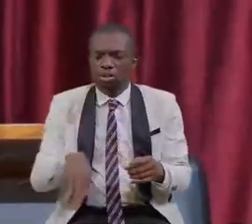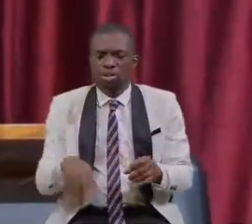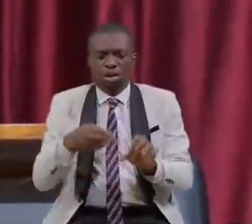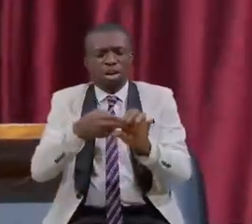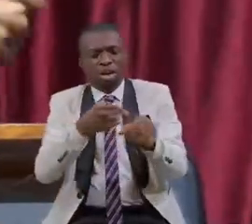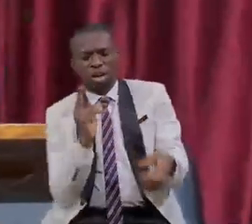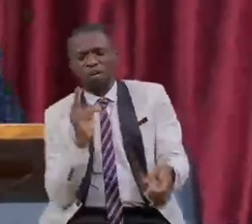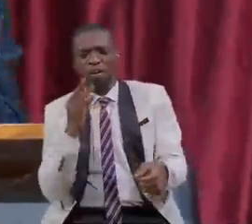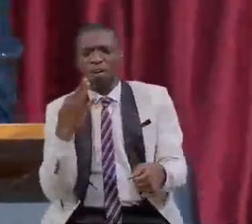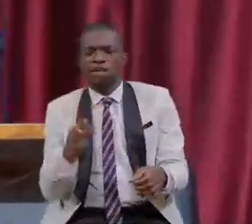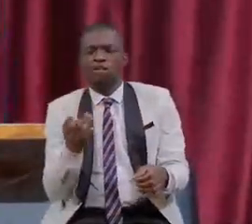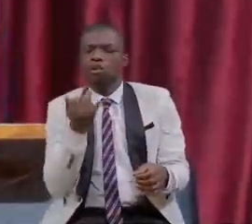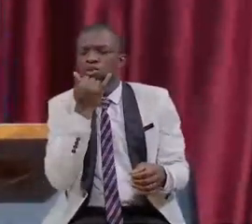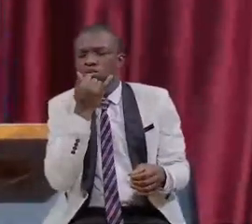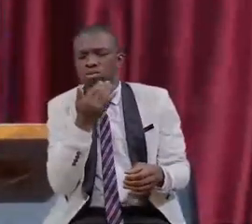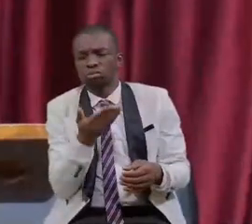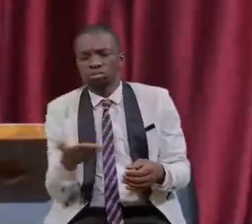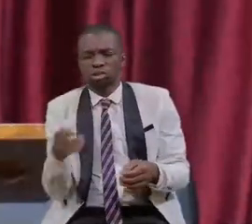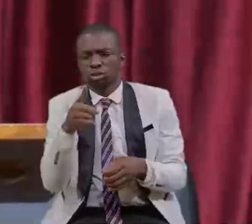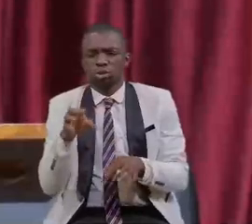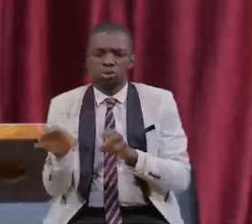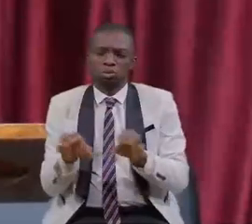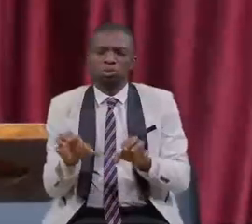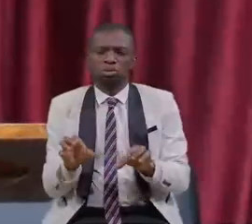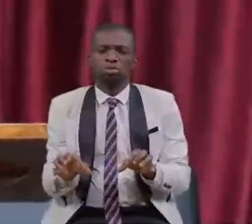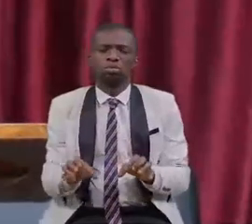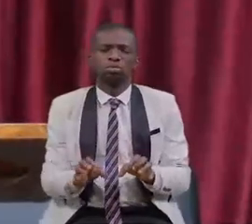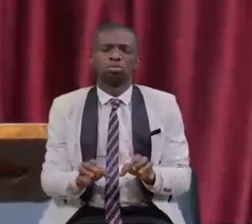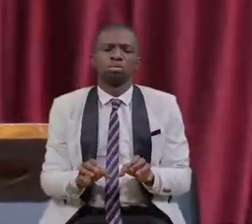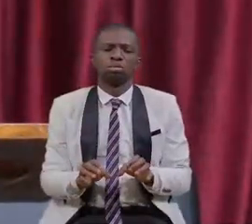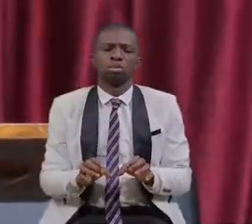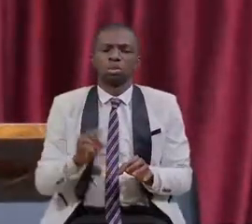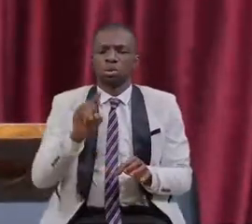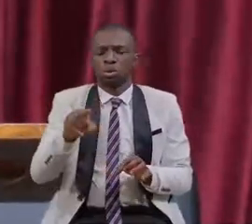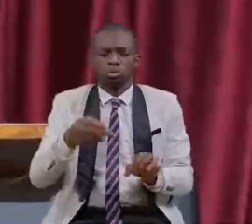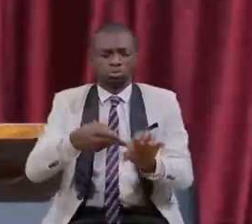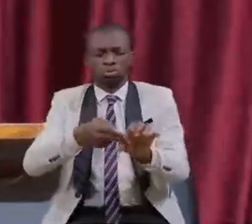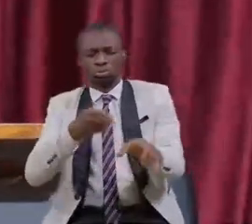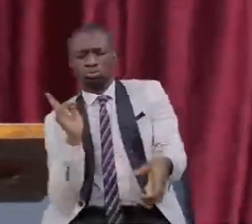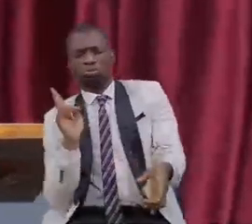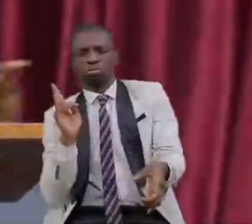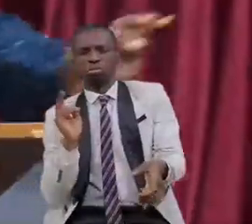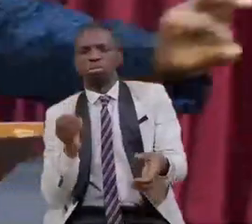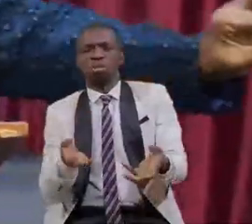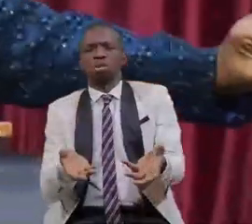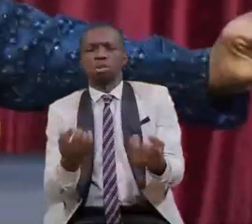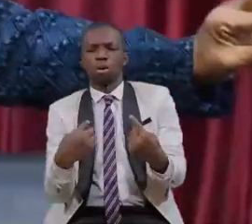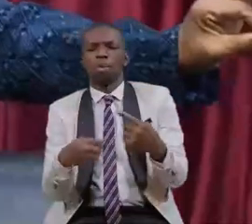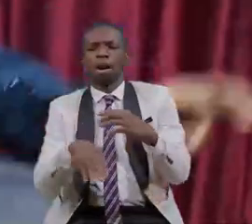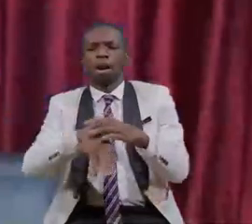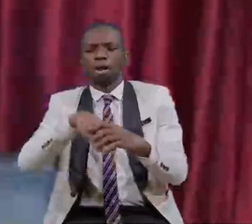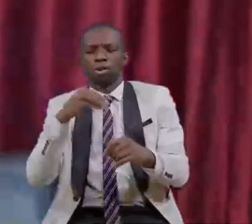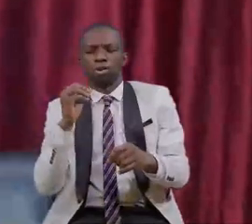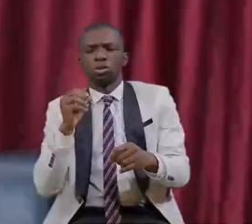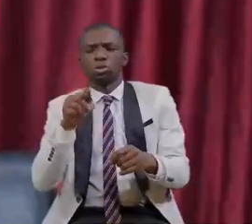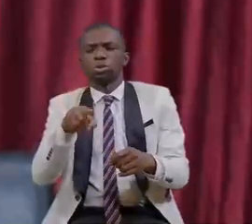Nous sommes sortis du péché, des choses mauvaises qu'on faisait. Nous sommes sortis, nous sommes passés par,